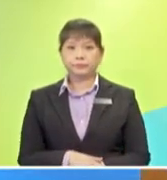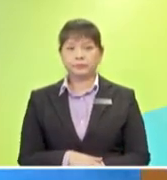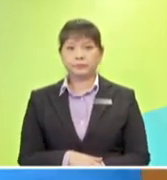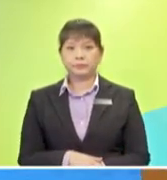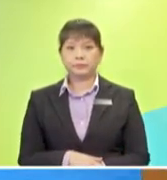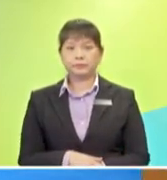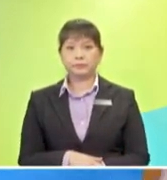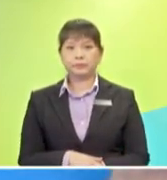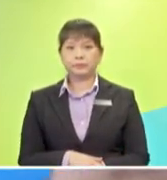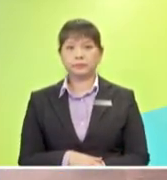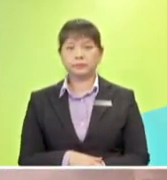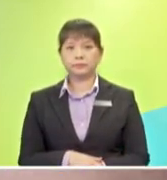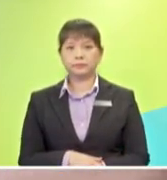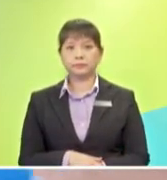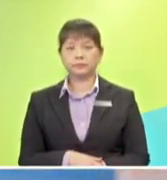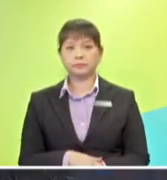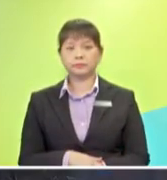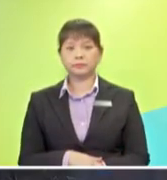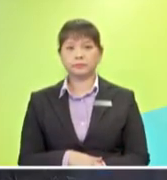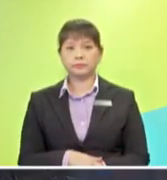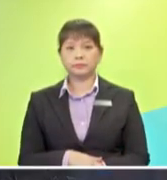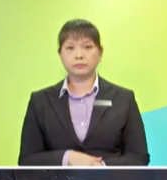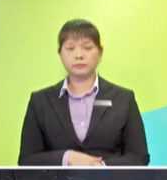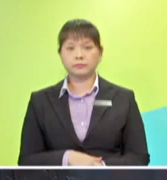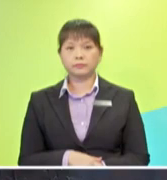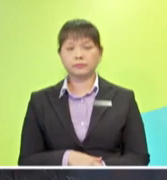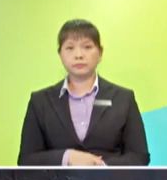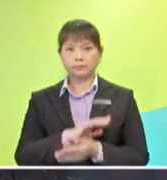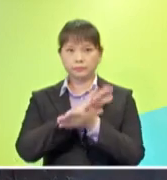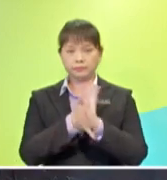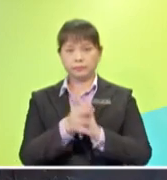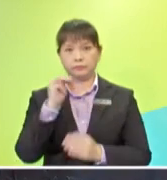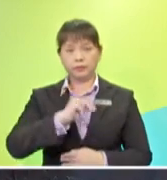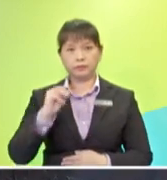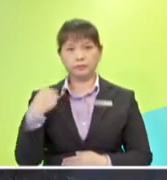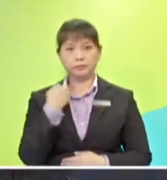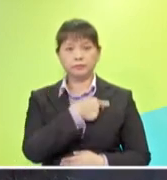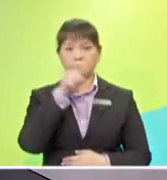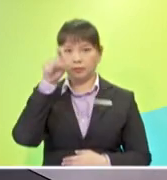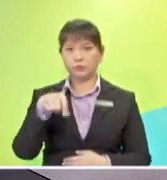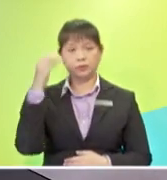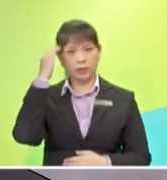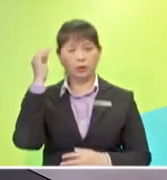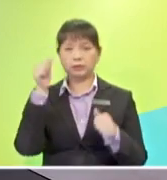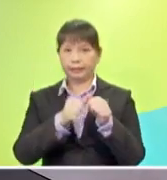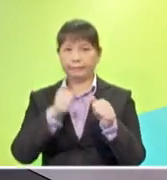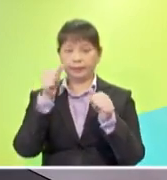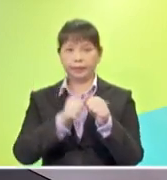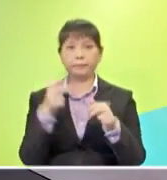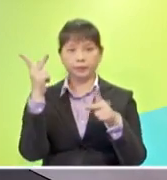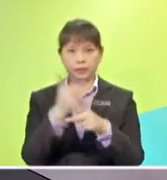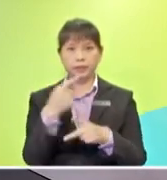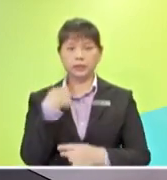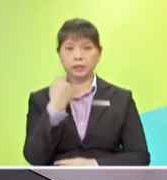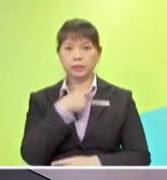baik Oke jadi murid kita perlu tahu Eh Setiap kali kita